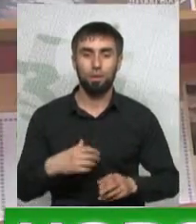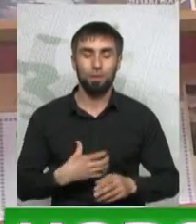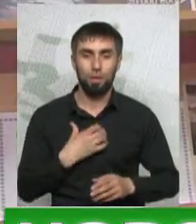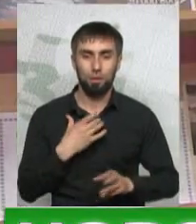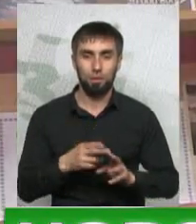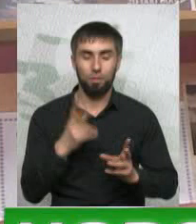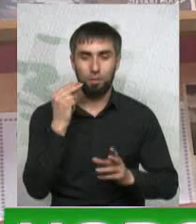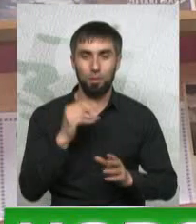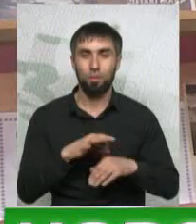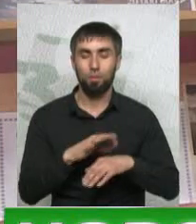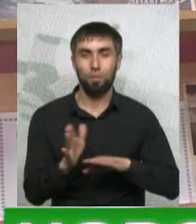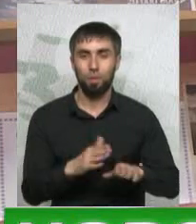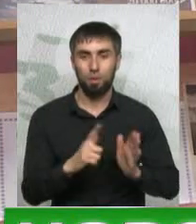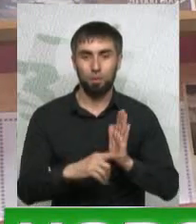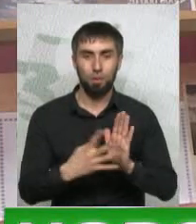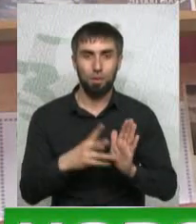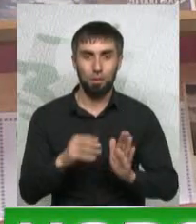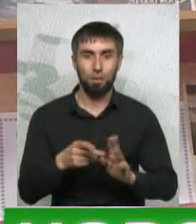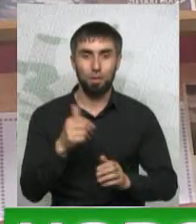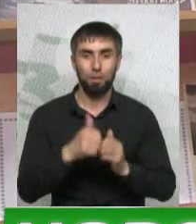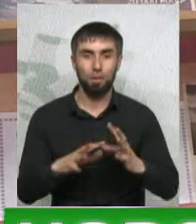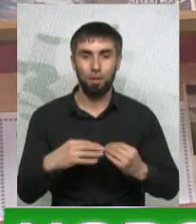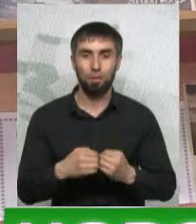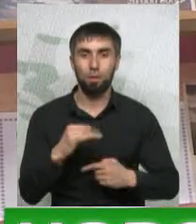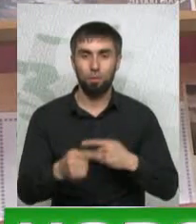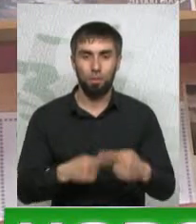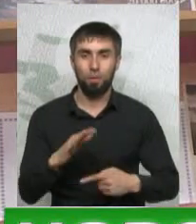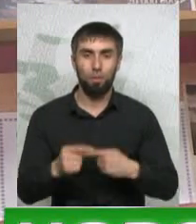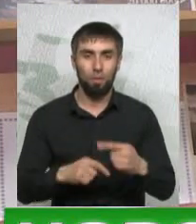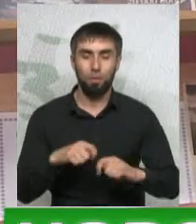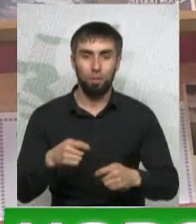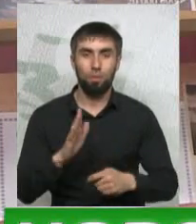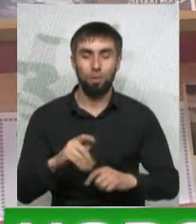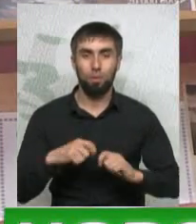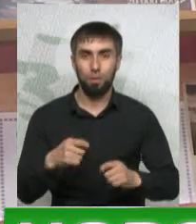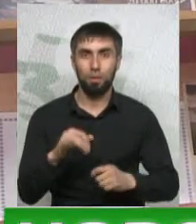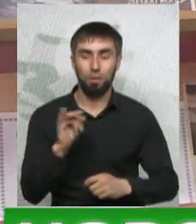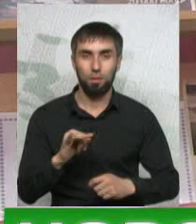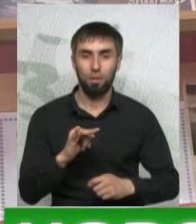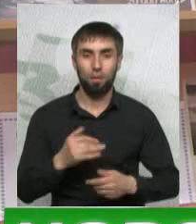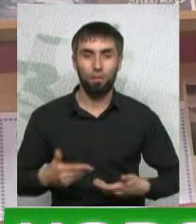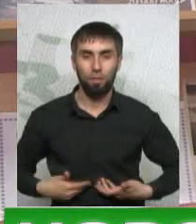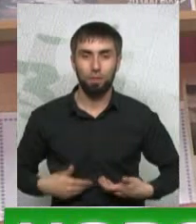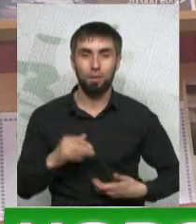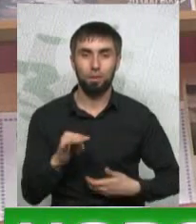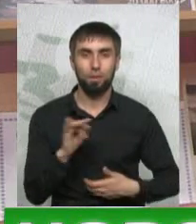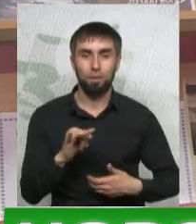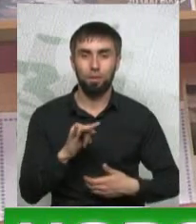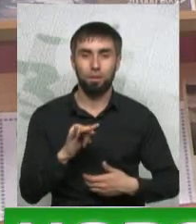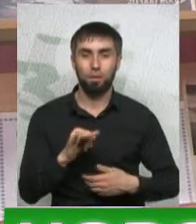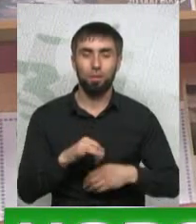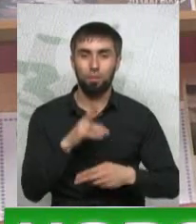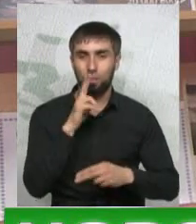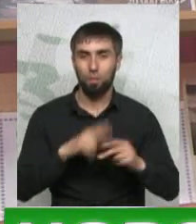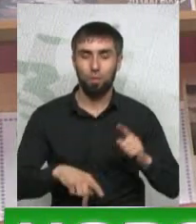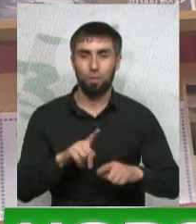прошло 79 лет. Несмотря на это, в каждой семье из поколения в поколение будут передаваться истории выживания, истории потерь родных